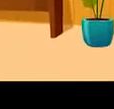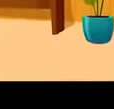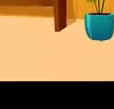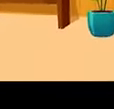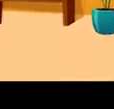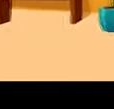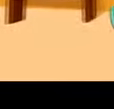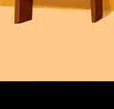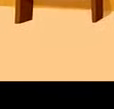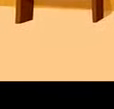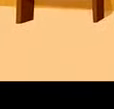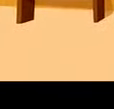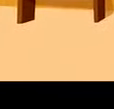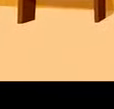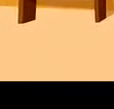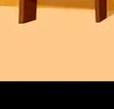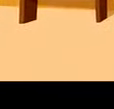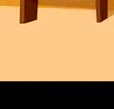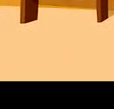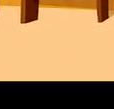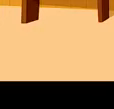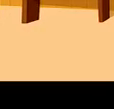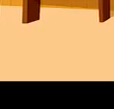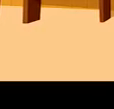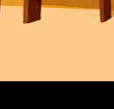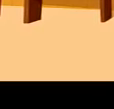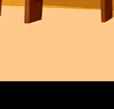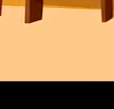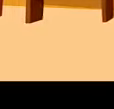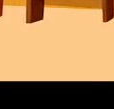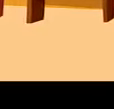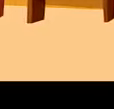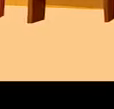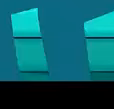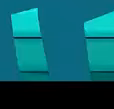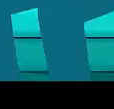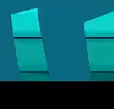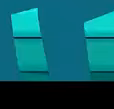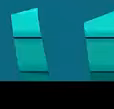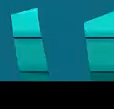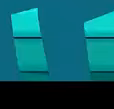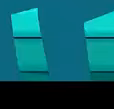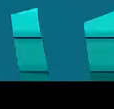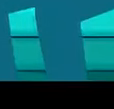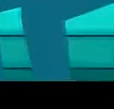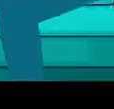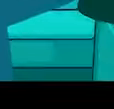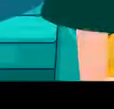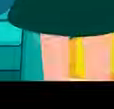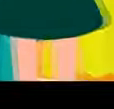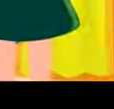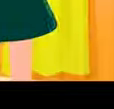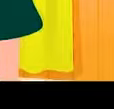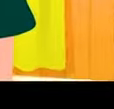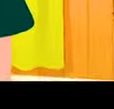хараад өөрийн зан үйлдлийг харах, хянах бас засах боломжтой. Аав ээж хүү охиныхоо